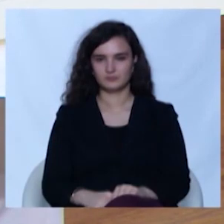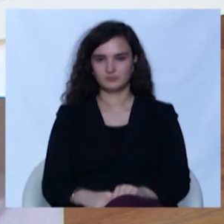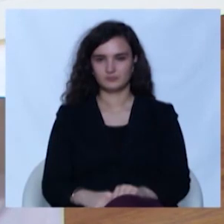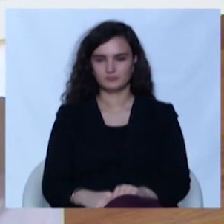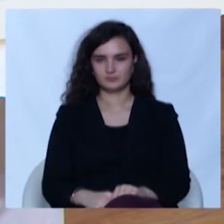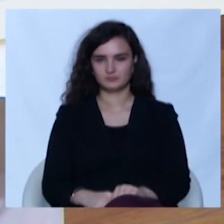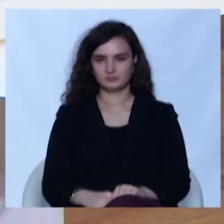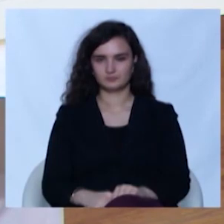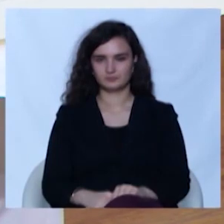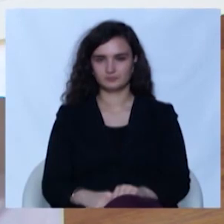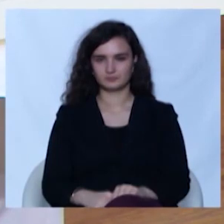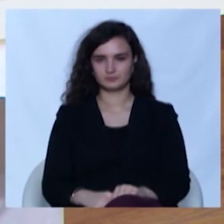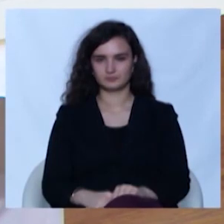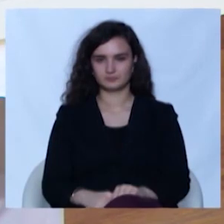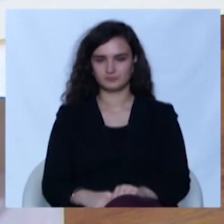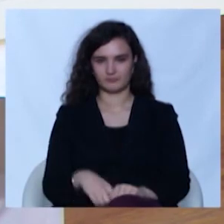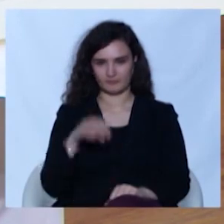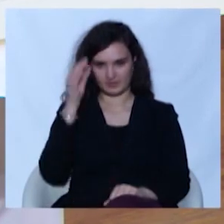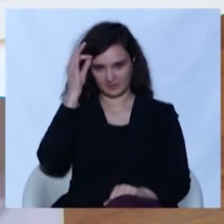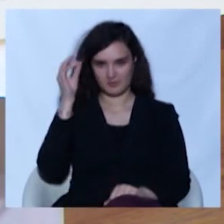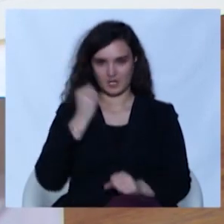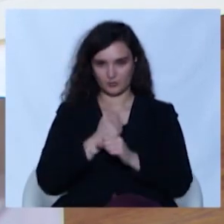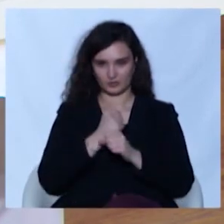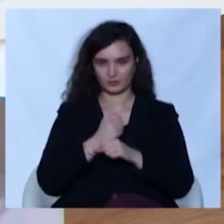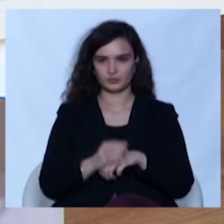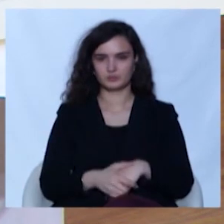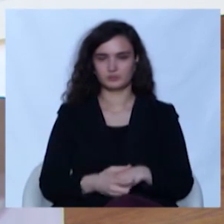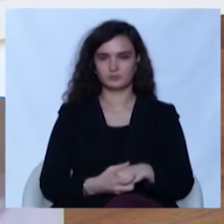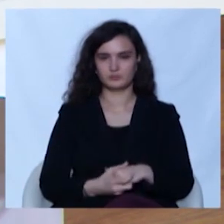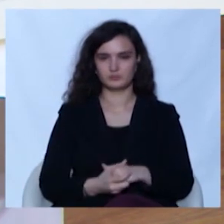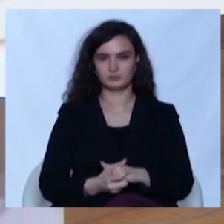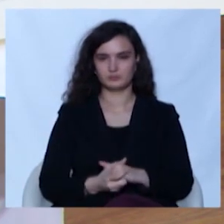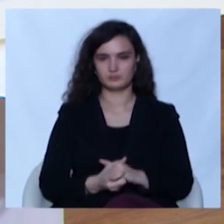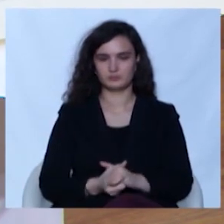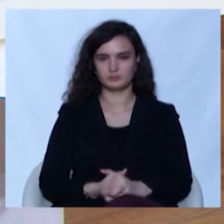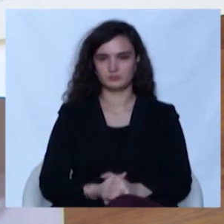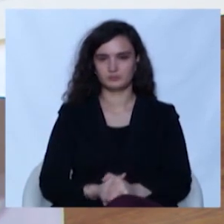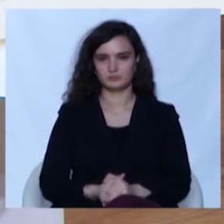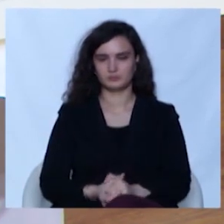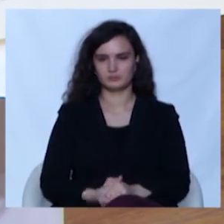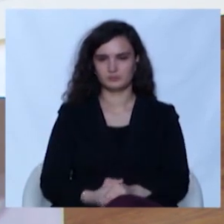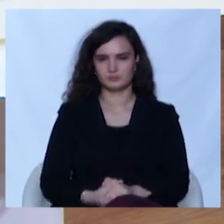გვაქვს პორტრეტი, გავუკეთოთ თმები. პორტრეტი, რომელიც არის